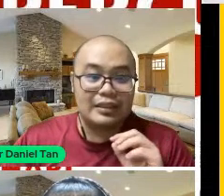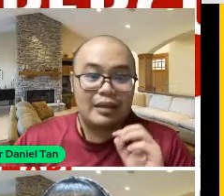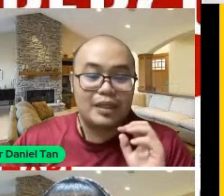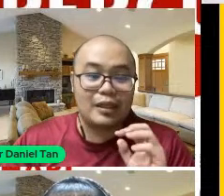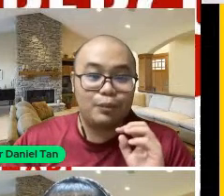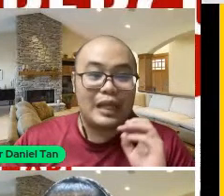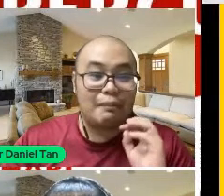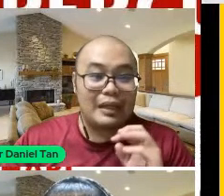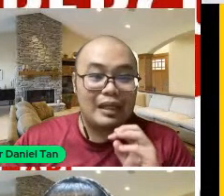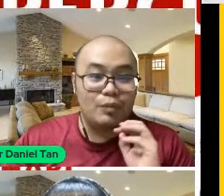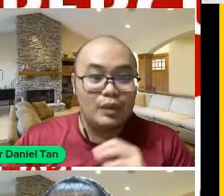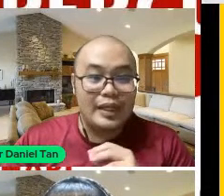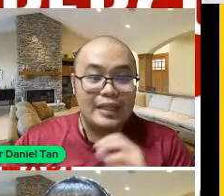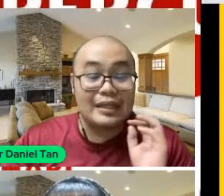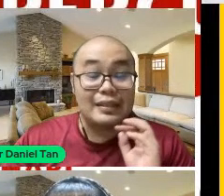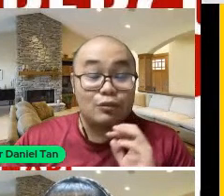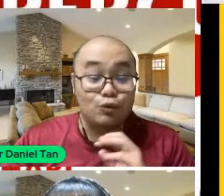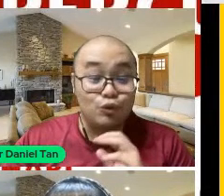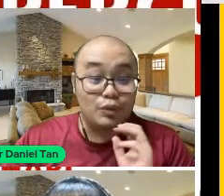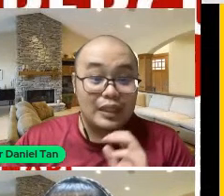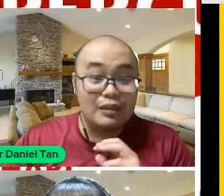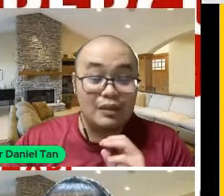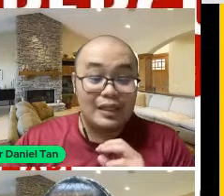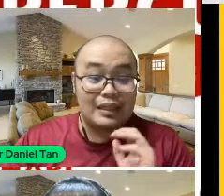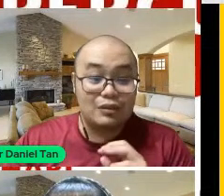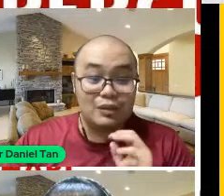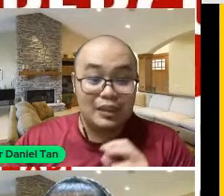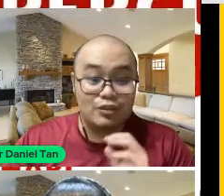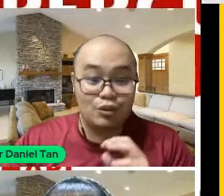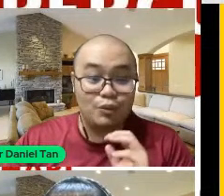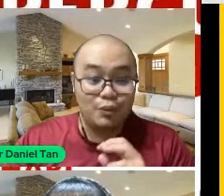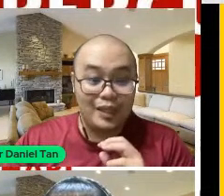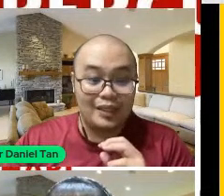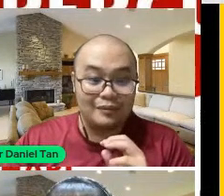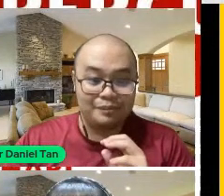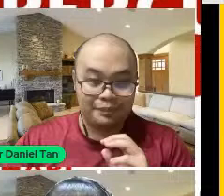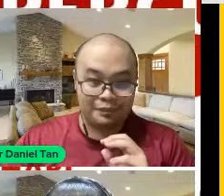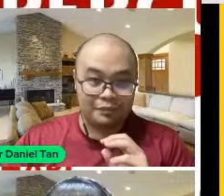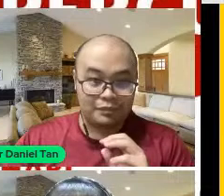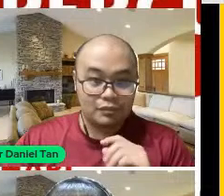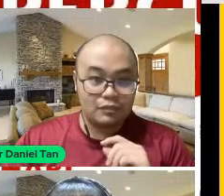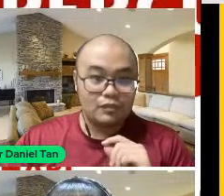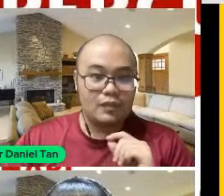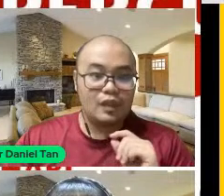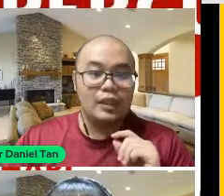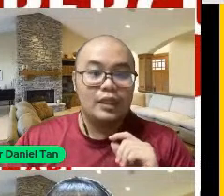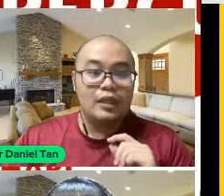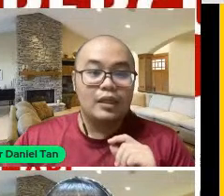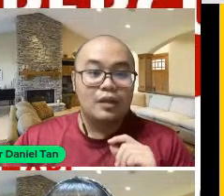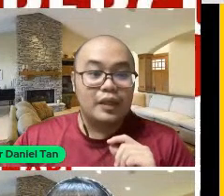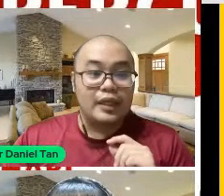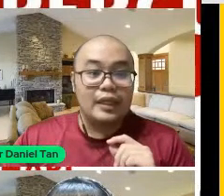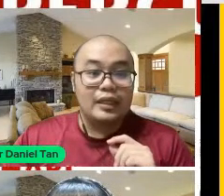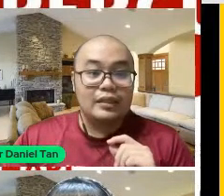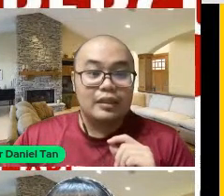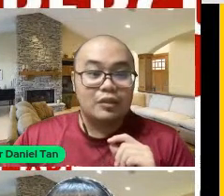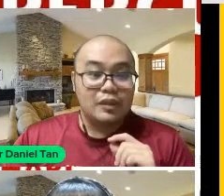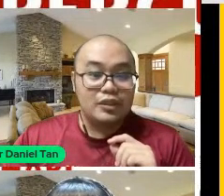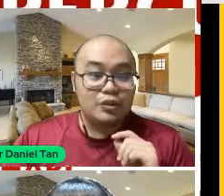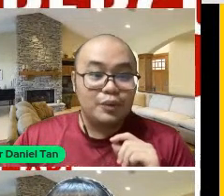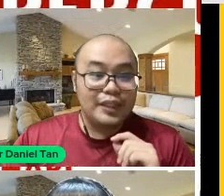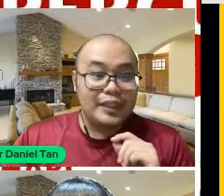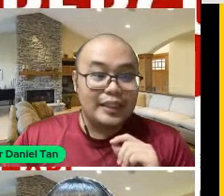sikap ataupun amalan mulia yang ditunjukkan oleh Datuk Lee Chong Wei bocah Oke